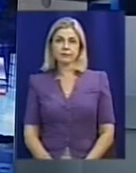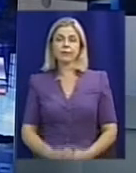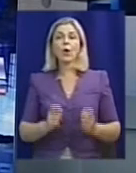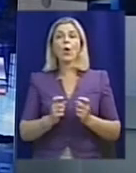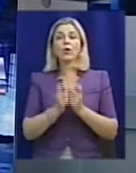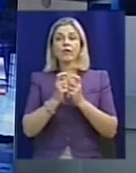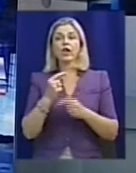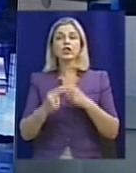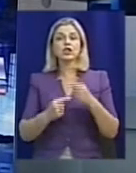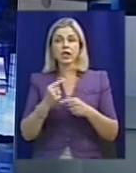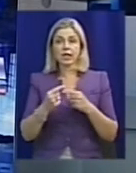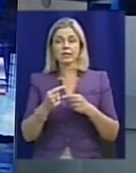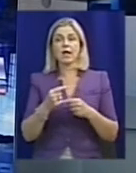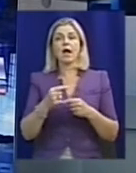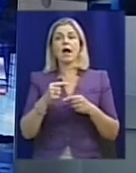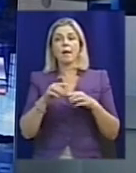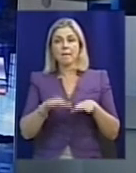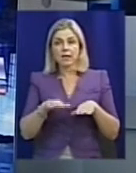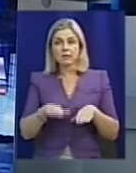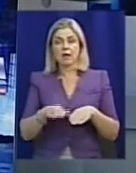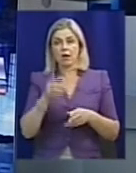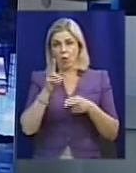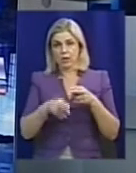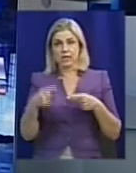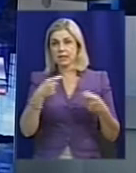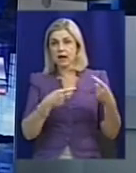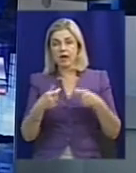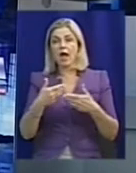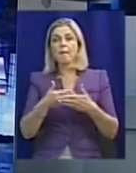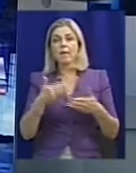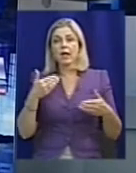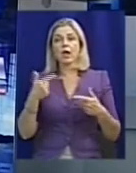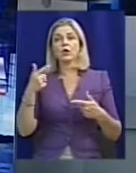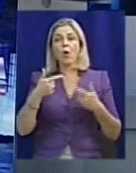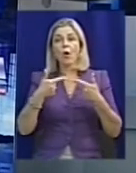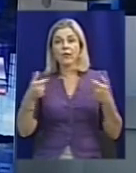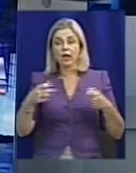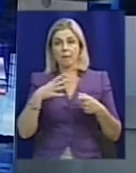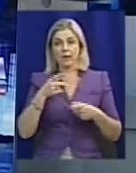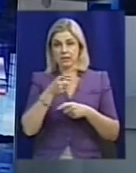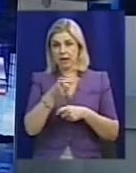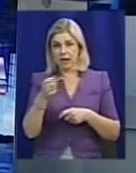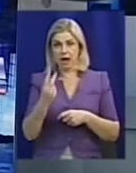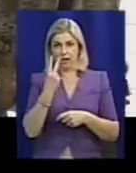Конфлікт через паркувальне місце закінчився стріляниною. Перед готелем Миколаїв стріляли двоє чоловіків.